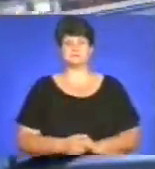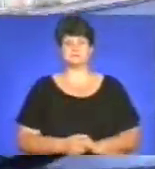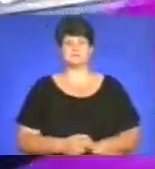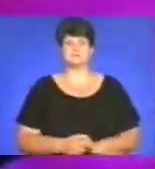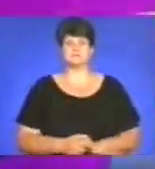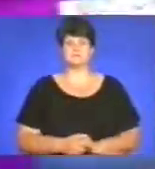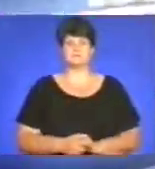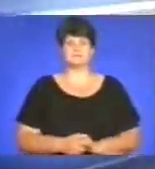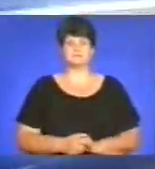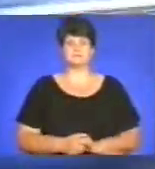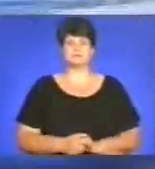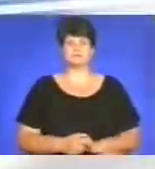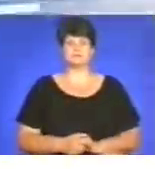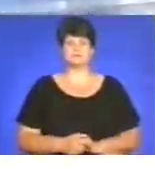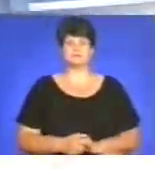МУЗЫКАЛЬНАЯ ЗАСТАВКА